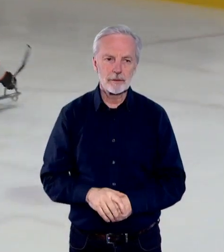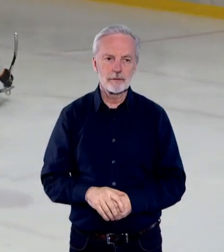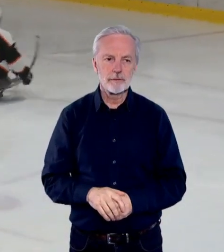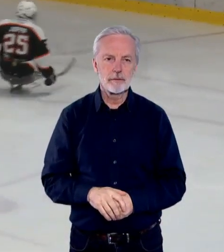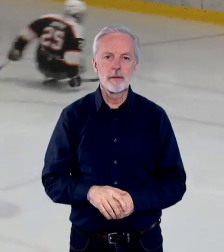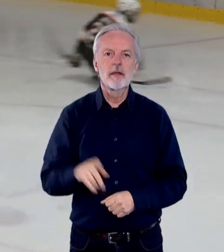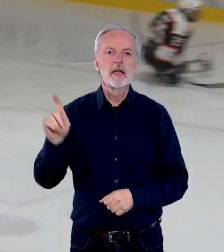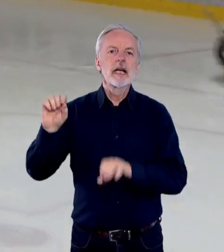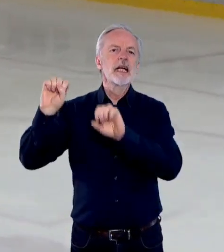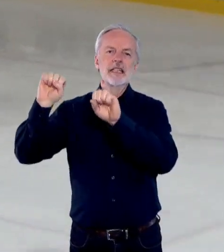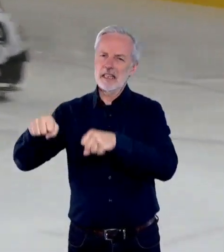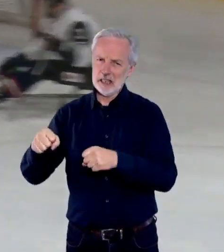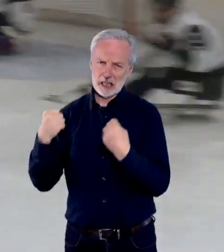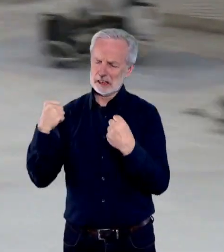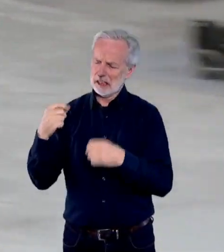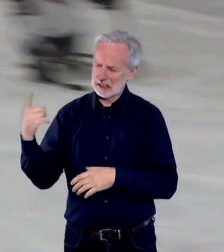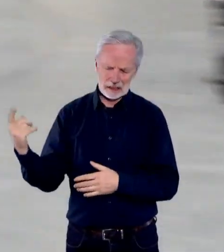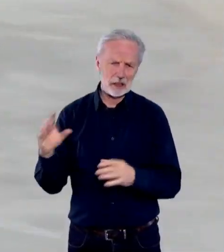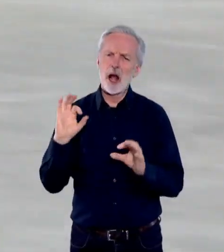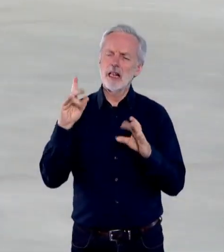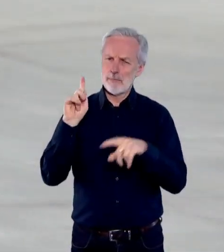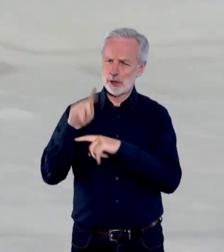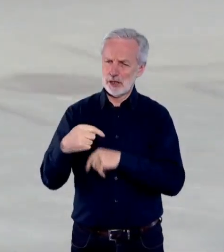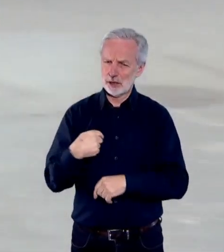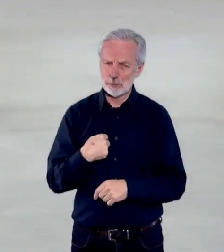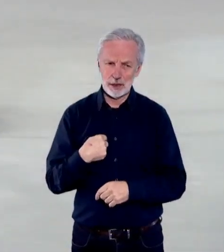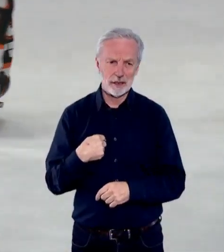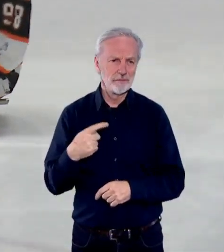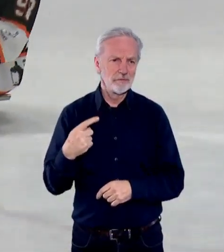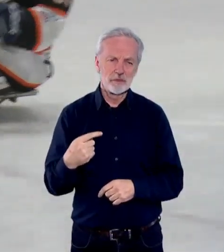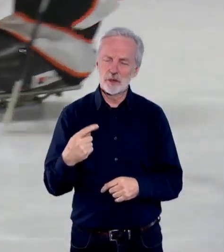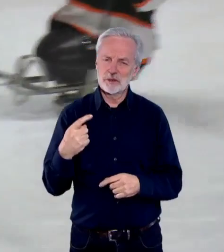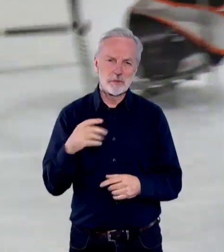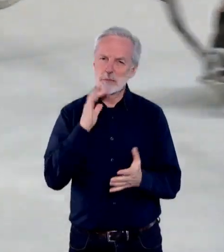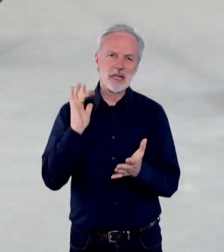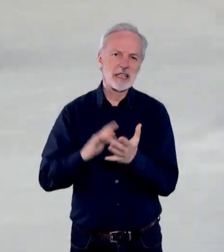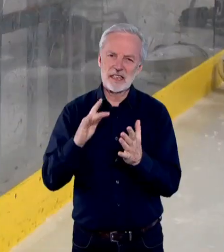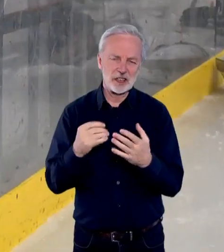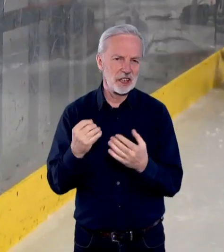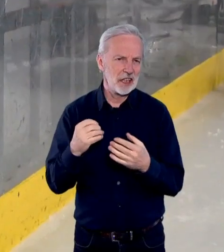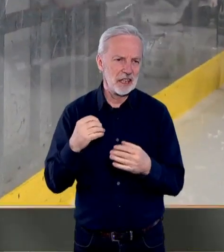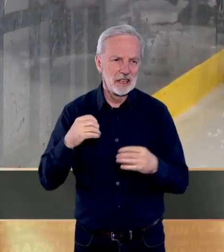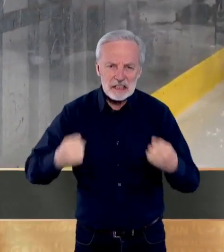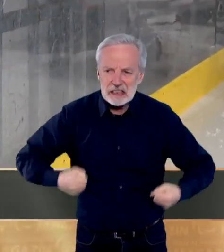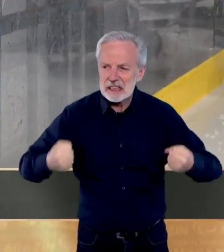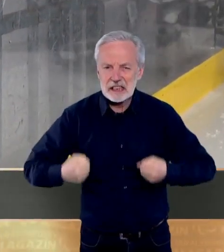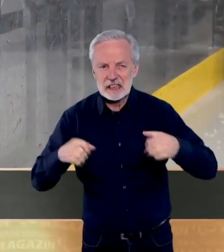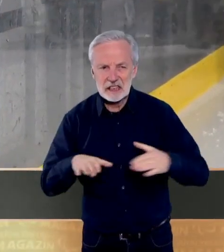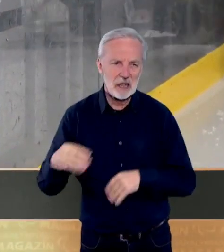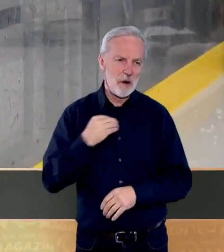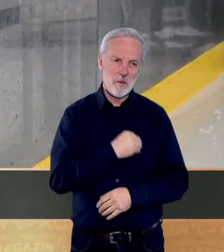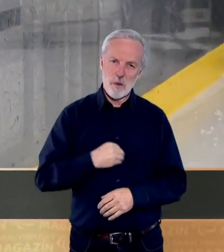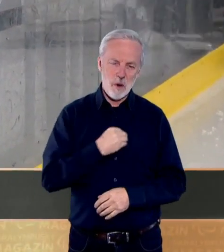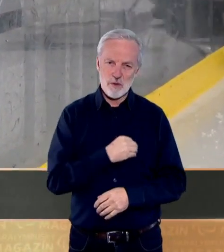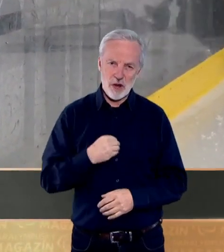lepší, nestačili jsme jim v těch prvních dvou třetinách, to se projevilo na výsledku a bohužel jsme nepřijeli